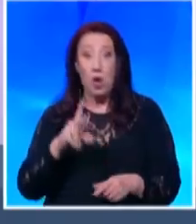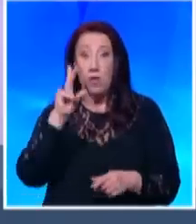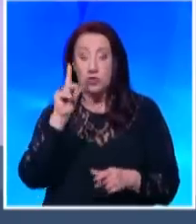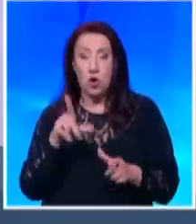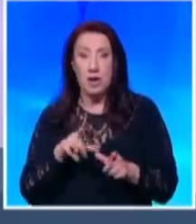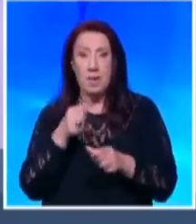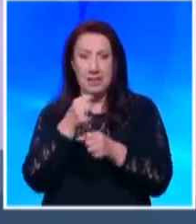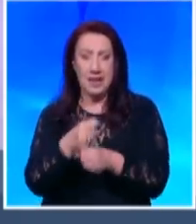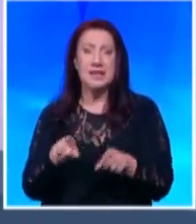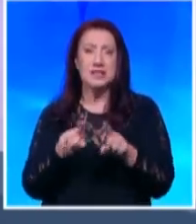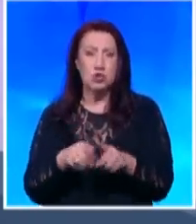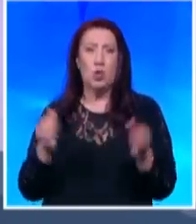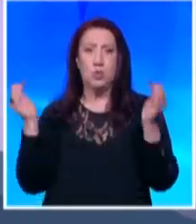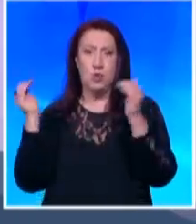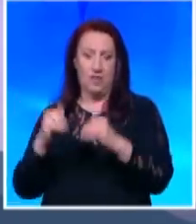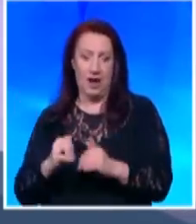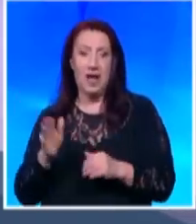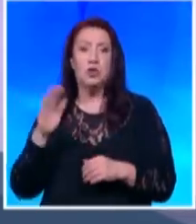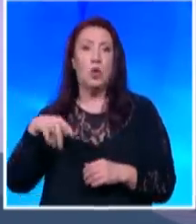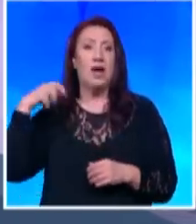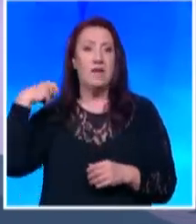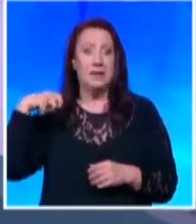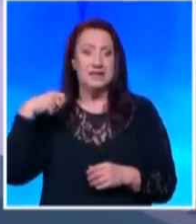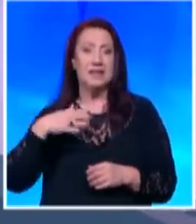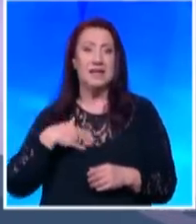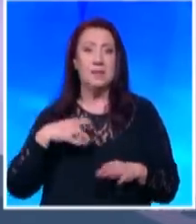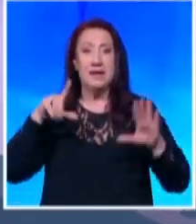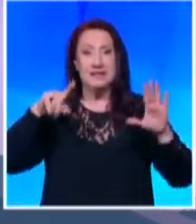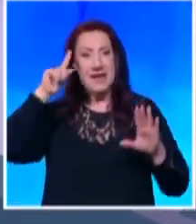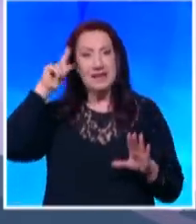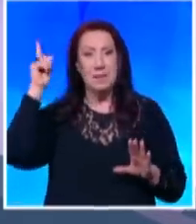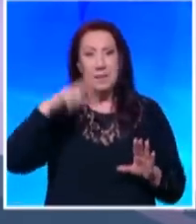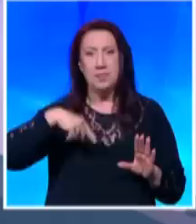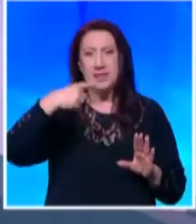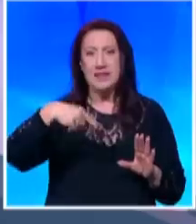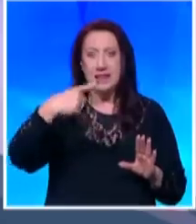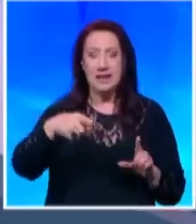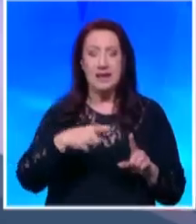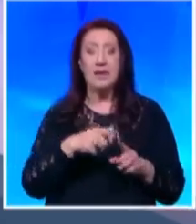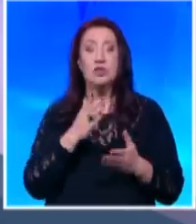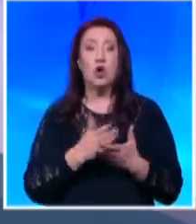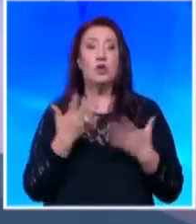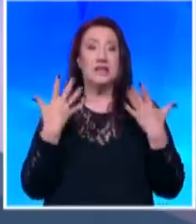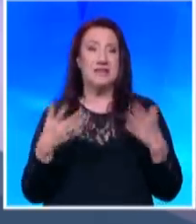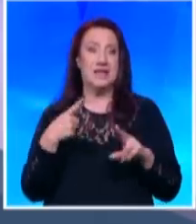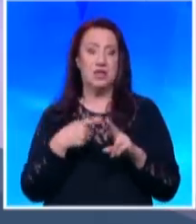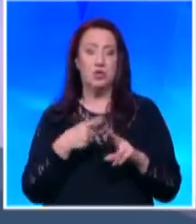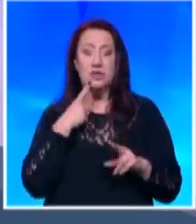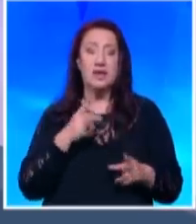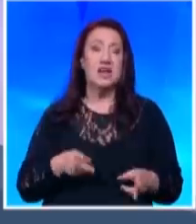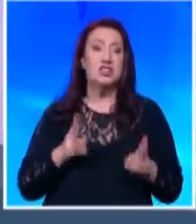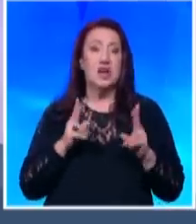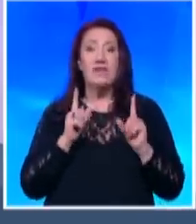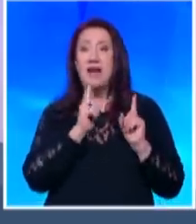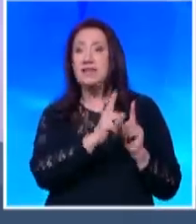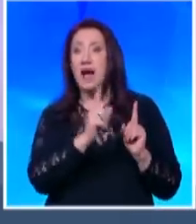е президентът. Той има 7 дни до 9 юни, за да реши на коя от останалите партии ще връчи последния трети